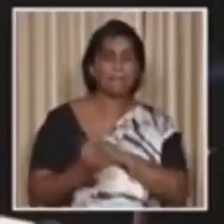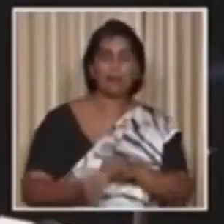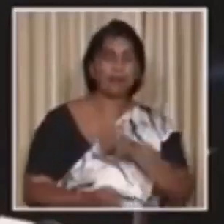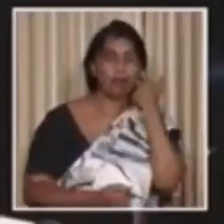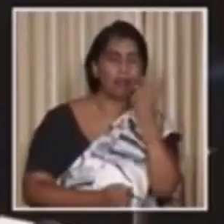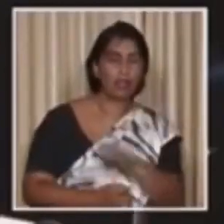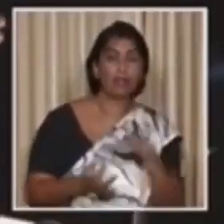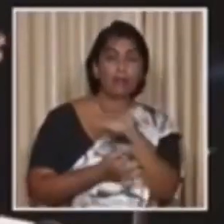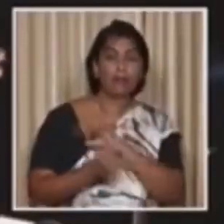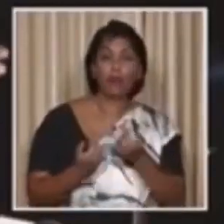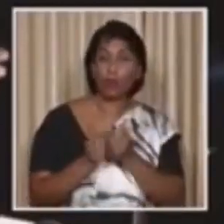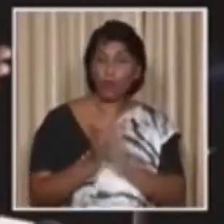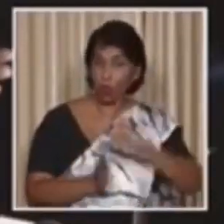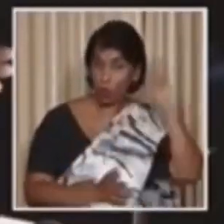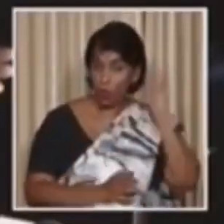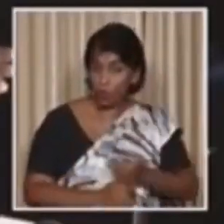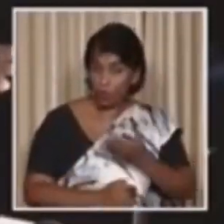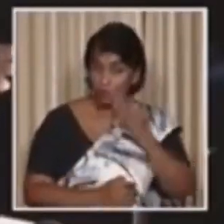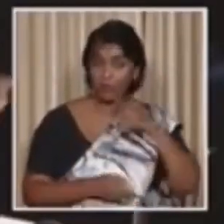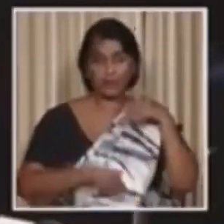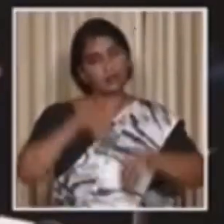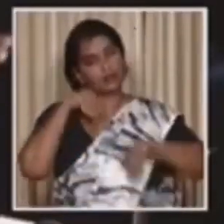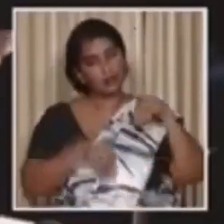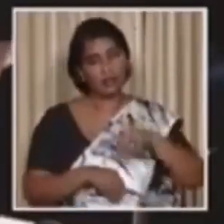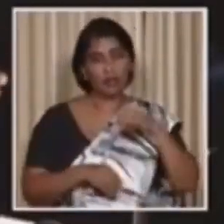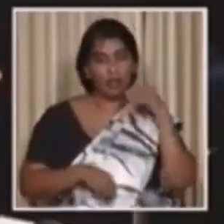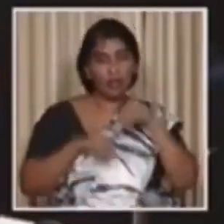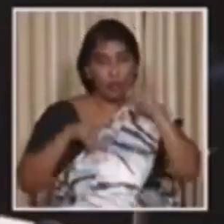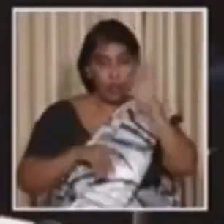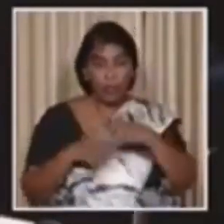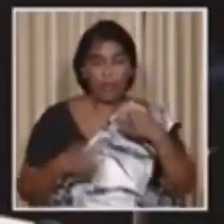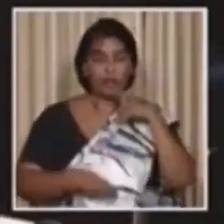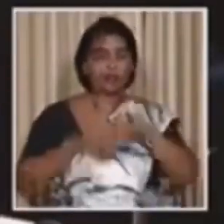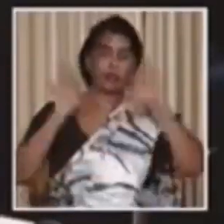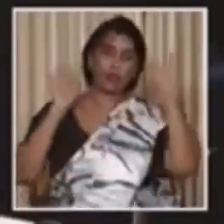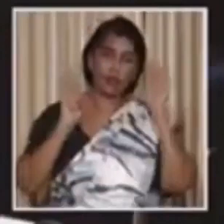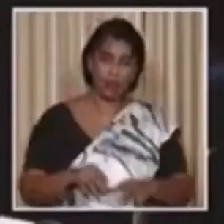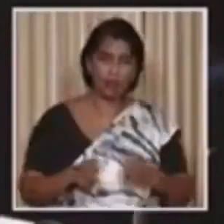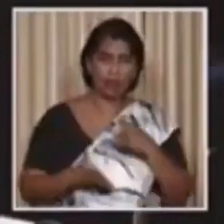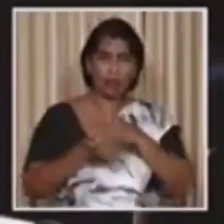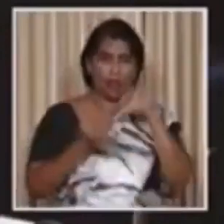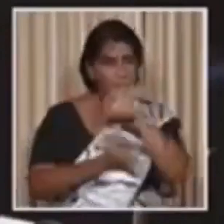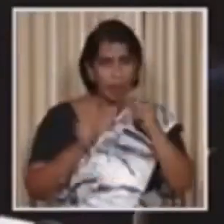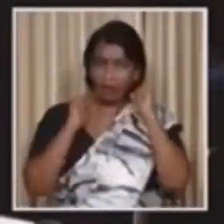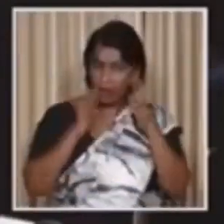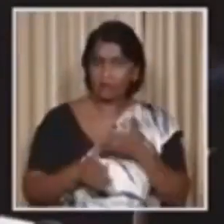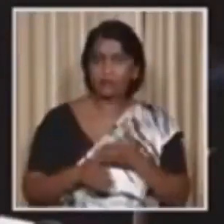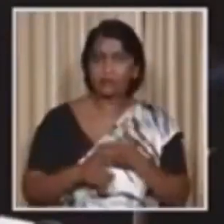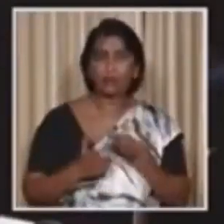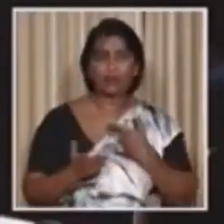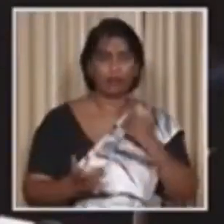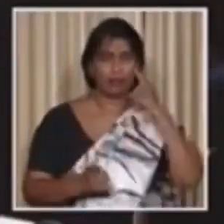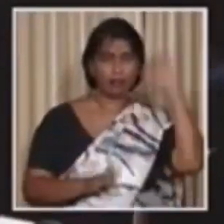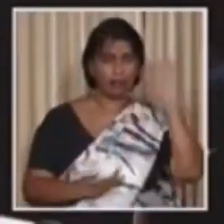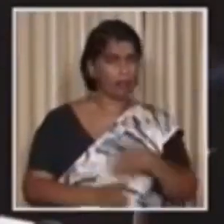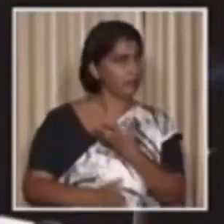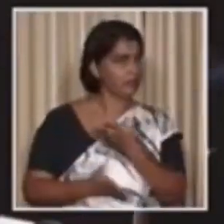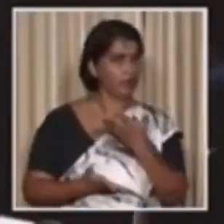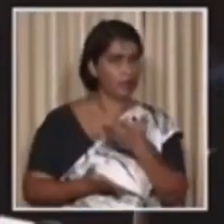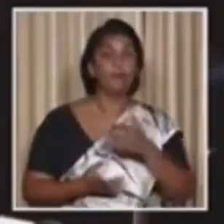කියන්නේ මොකද්ද? Tamanta දිනන්න පුළුවන් වුණාම ඡන්ද තියෙනවා. දිනන්න බැරි වුණාම ඡන්ද තියන්නේ. ඒ මොන ප්‍රජාතන්ත්‍රවාදයද? ඒ අපබ්‍රංශ